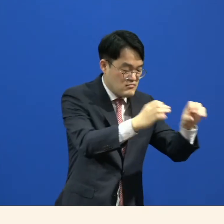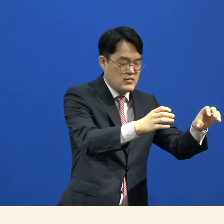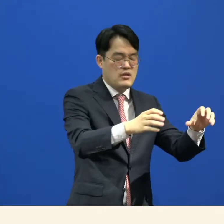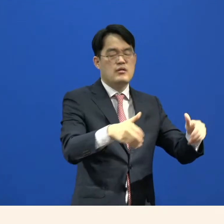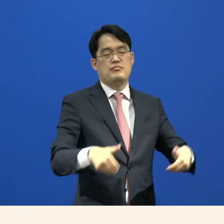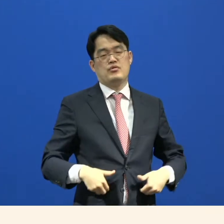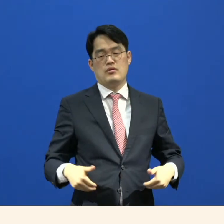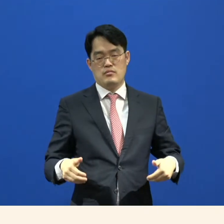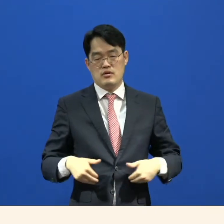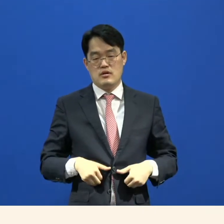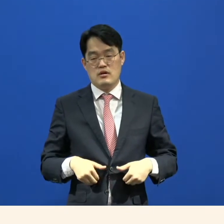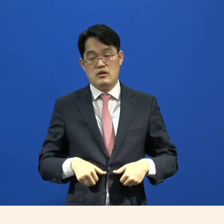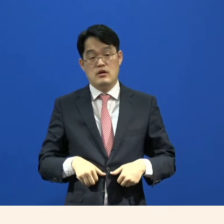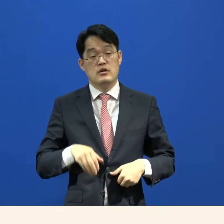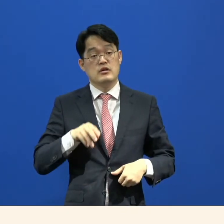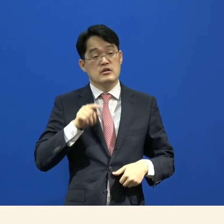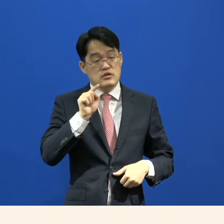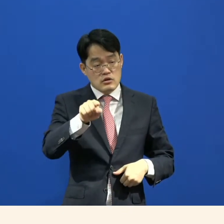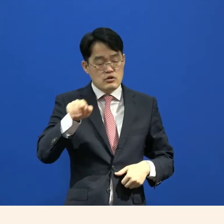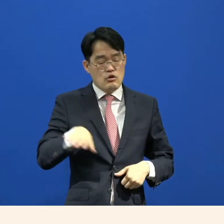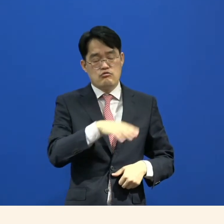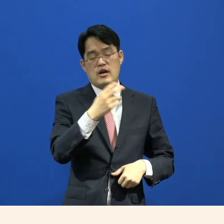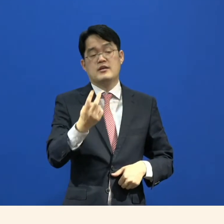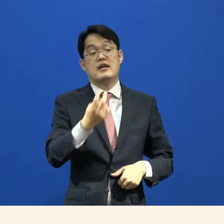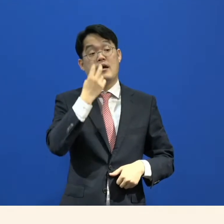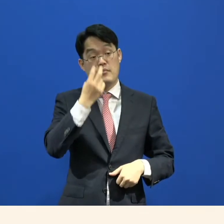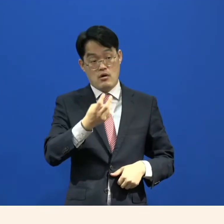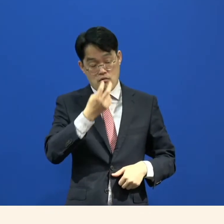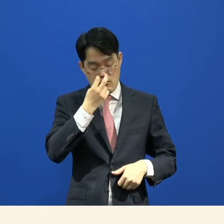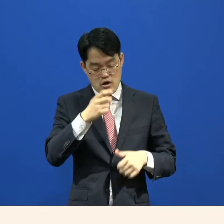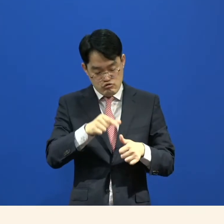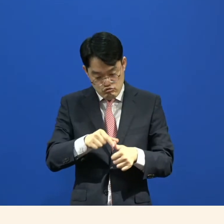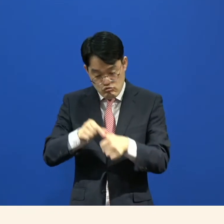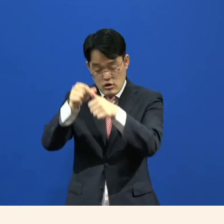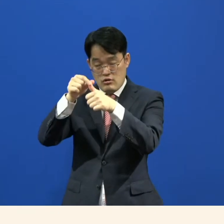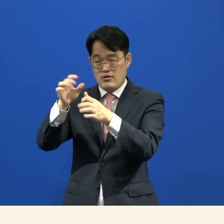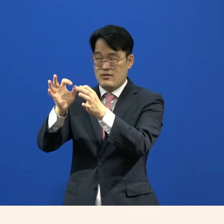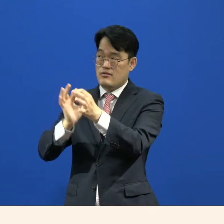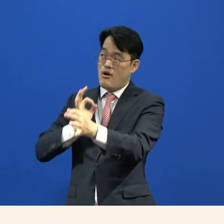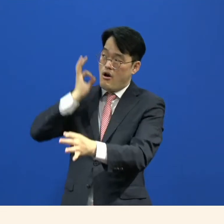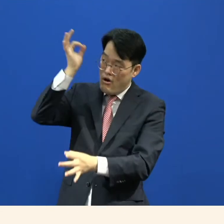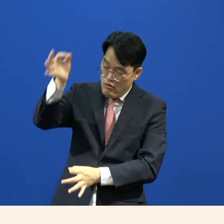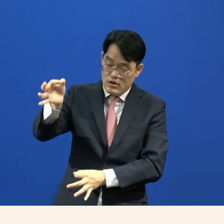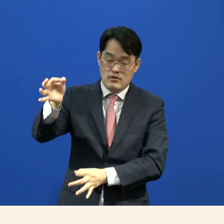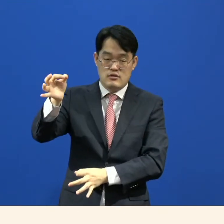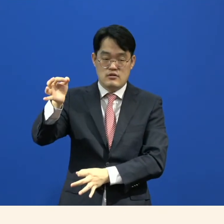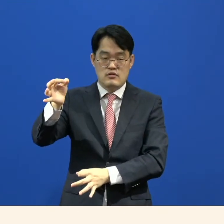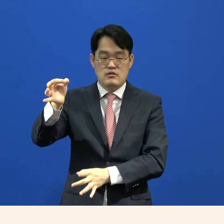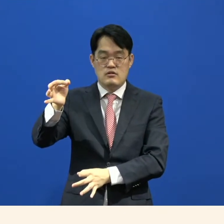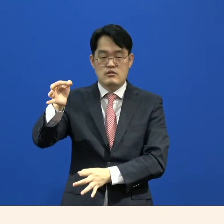이것이 죽고 사는 문제요, 영원을 결정하는 핵심적인 주제이기 때문에